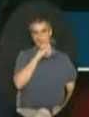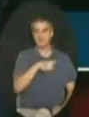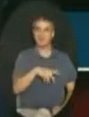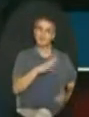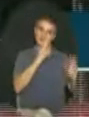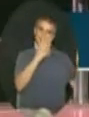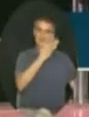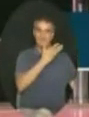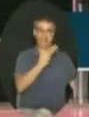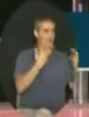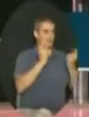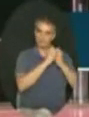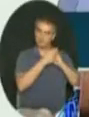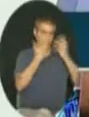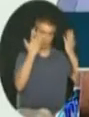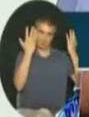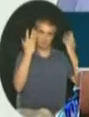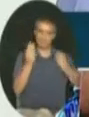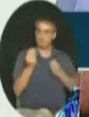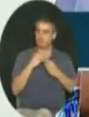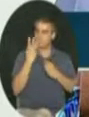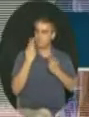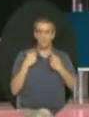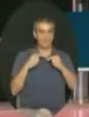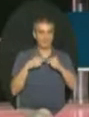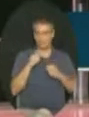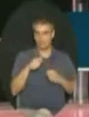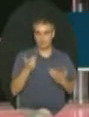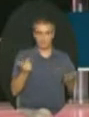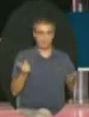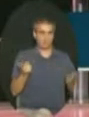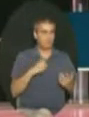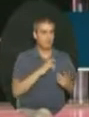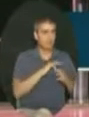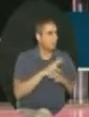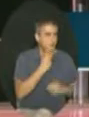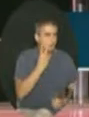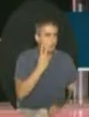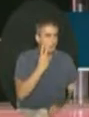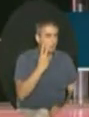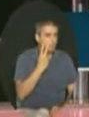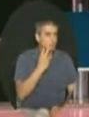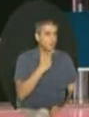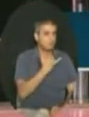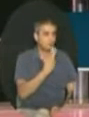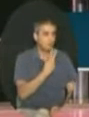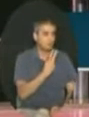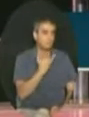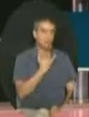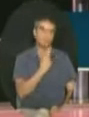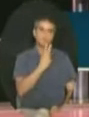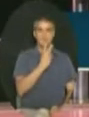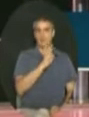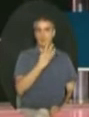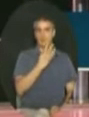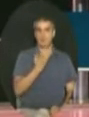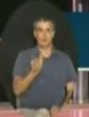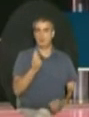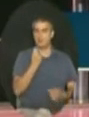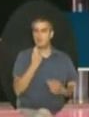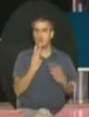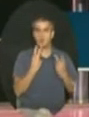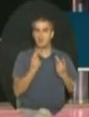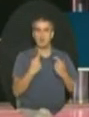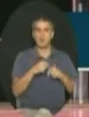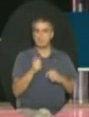הנושא של כל הוועדות, אין איזה שינויים מיוד מתחדות. הוספת ארבע ועדות לכנסת, זה, אני לא יודע אין מה השלכות. אין ארבע ועדות, שתיים. רגע, שניים, לא ארבע. אני לא יודע מה העלות